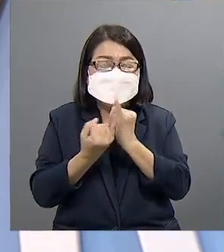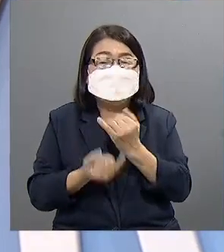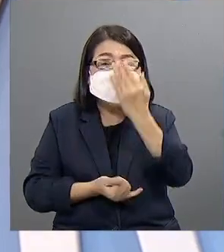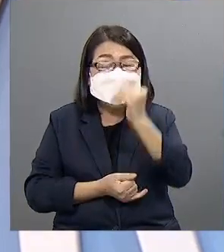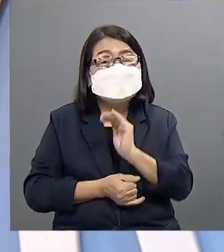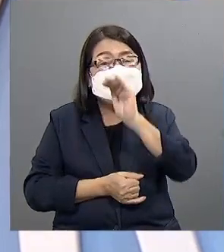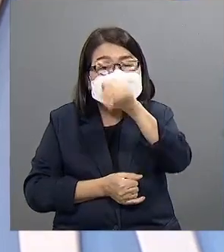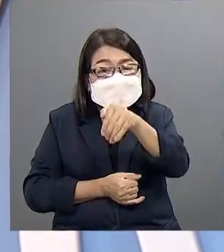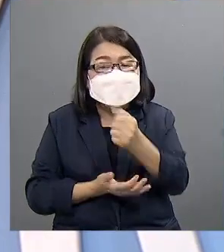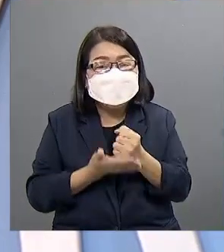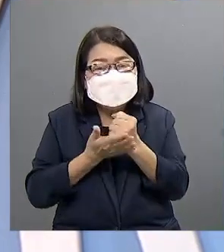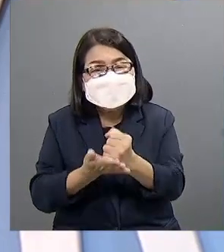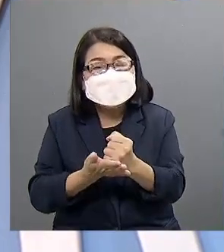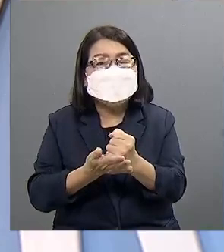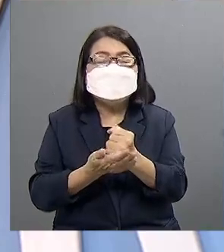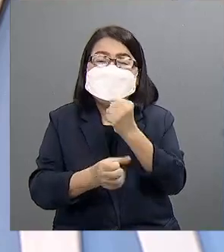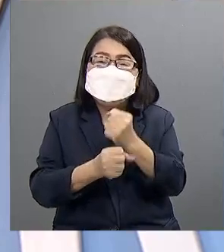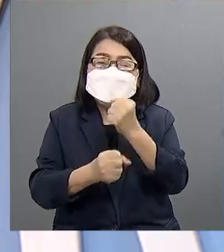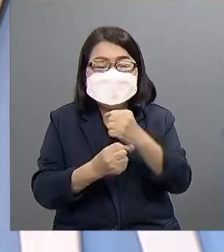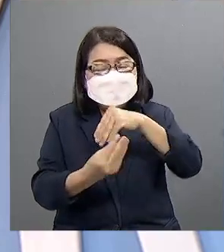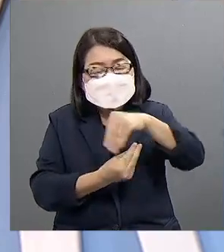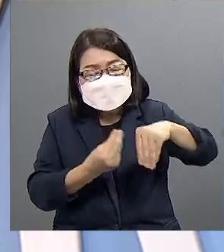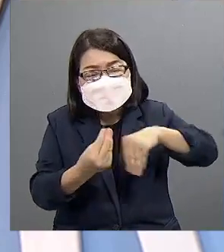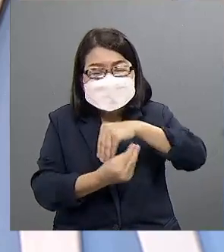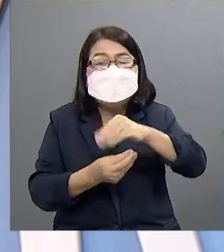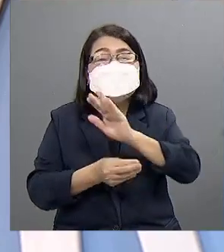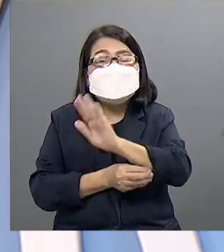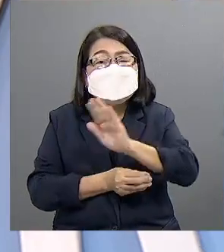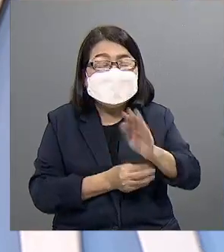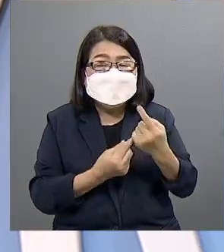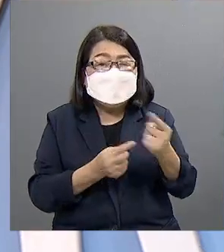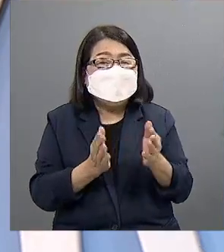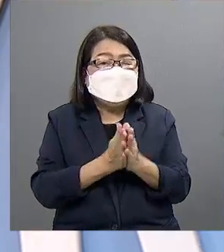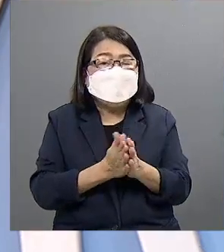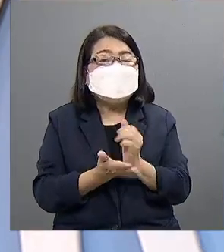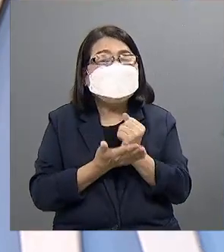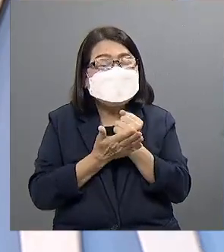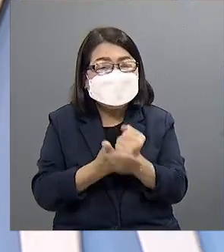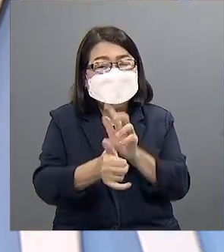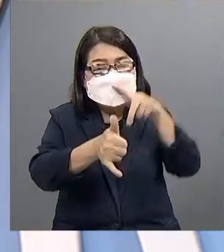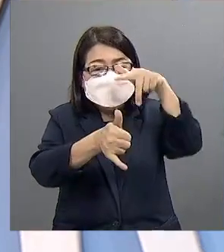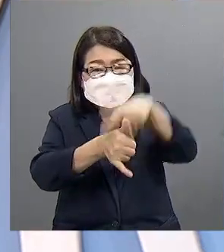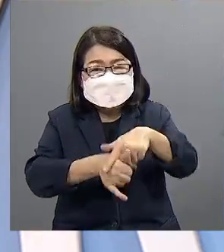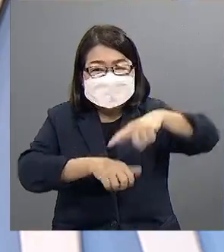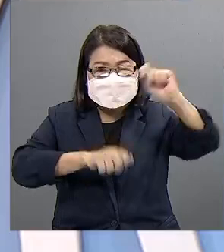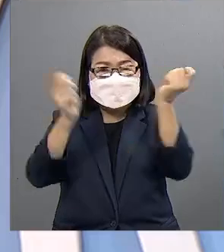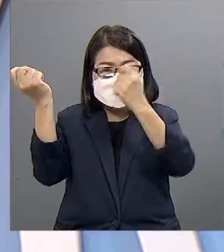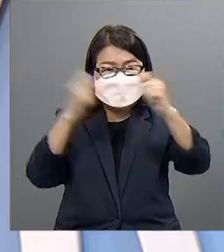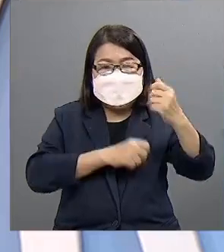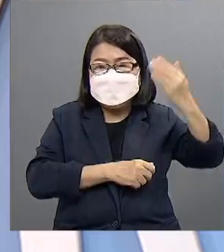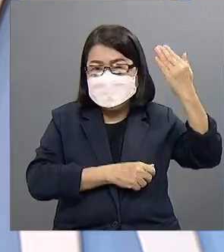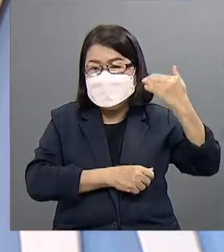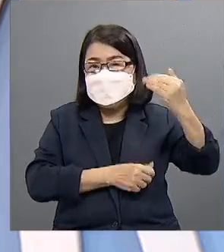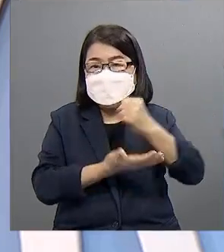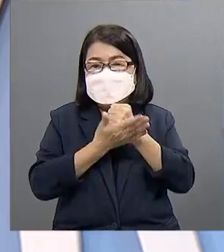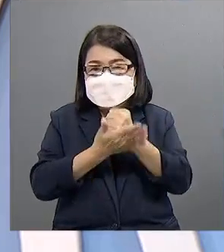าหากินหรือเข้ามามีส่วนร่วมในการปกป้องเอกราชของชาติไทยในอดีตนั่นเองค่ะดังนั้นนะคะเพื่อให้พวกเราคนไทยทุกคน